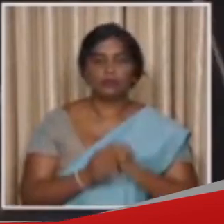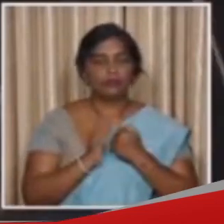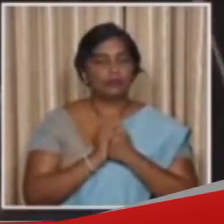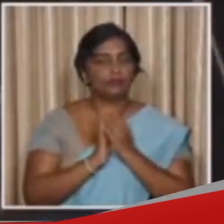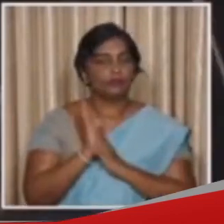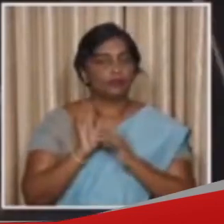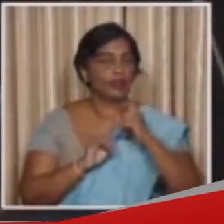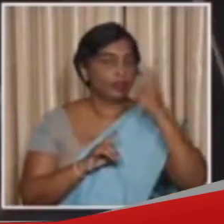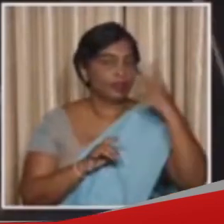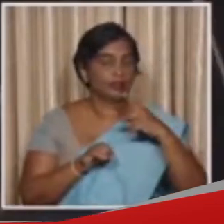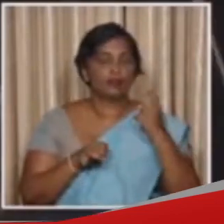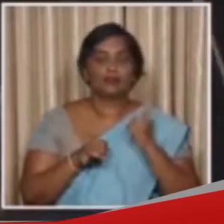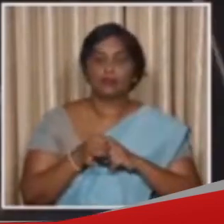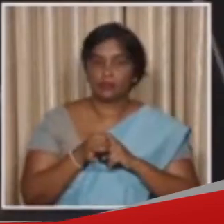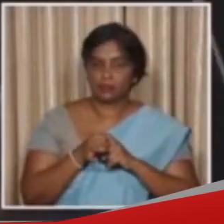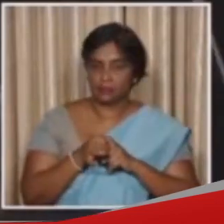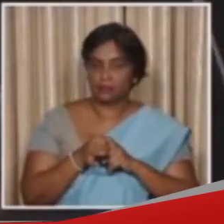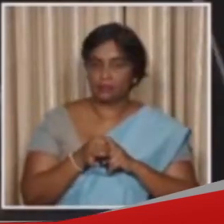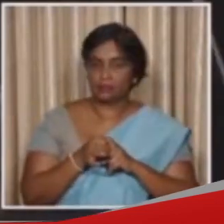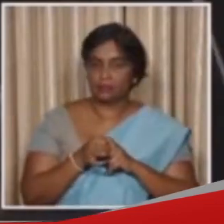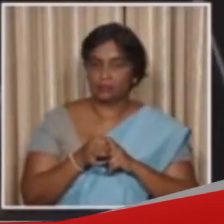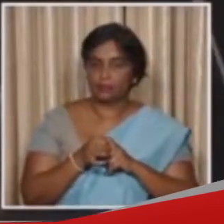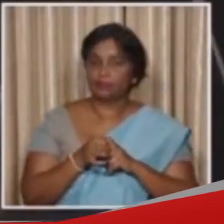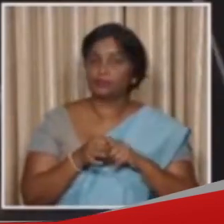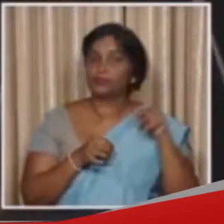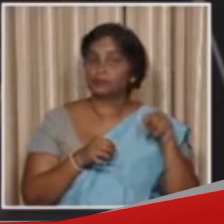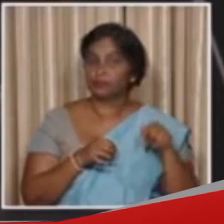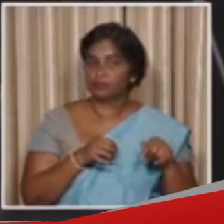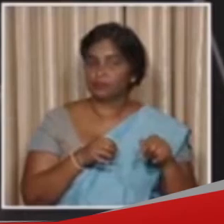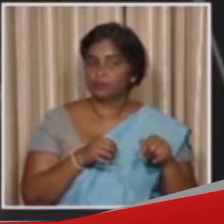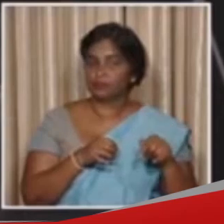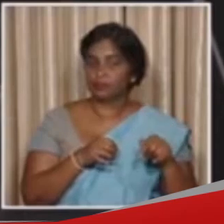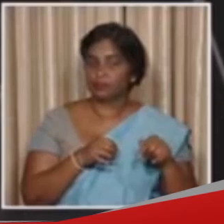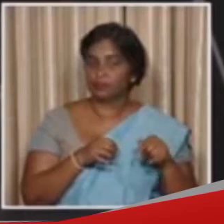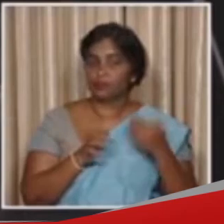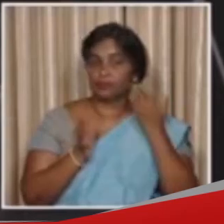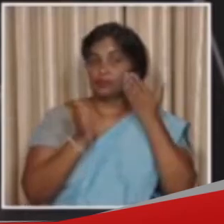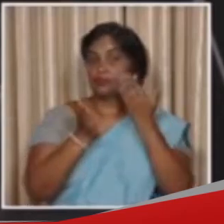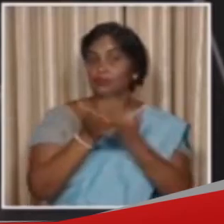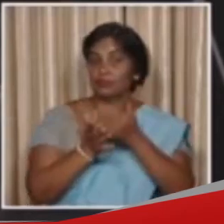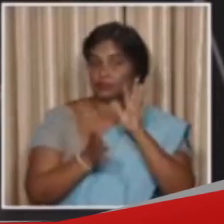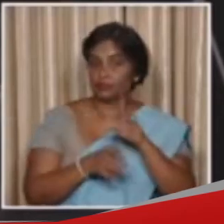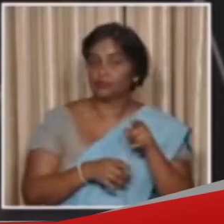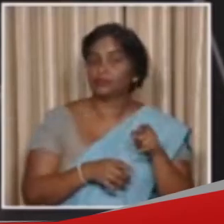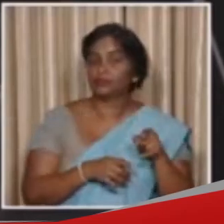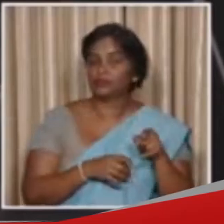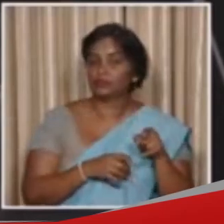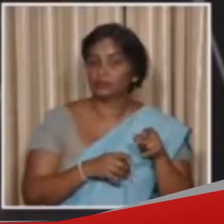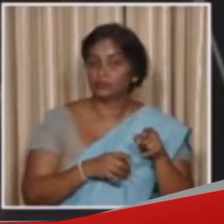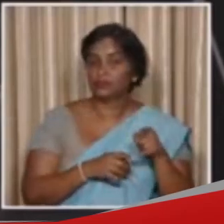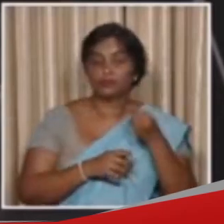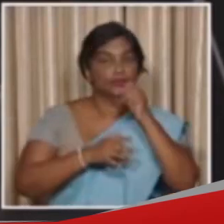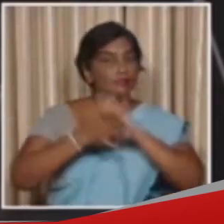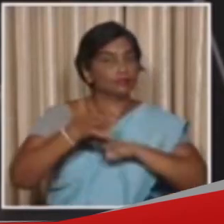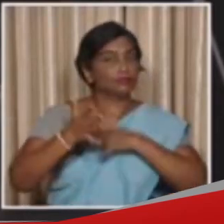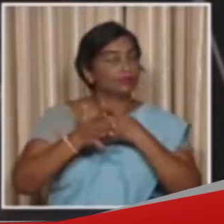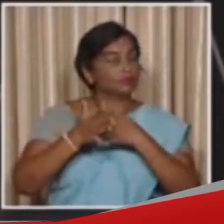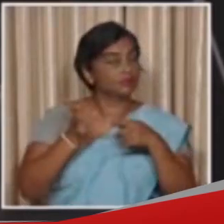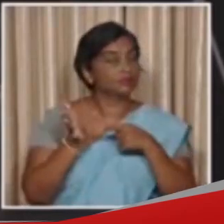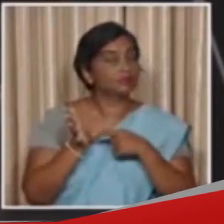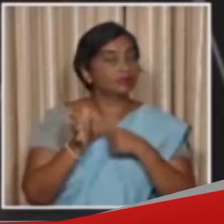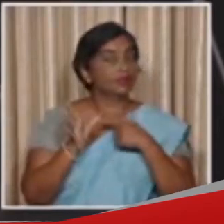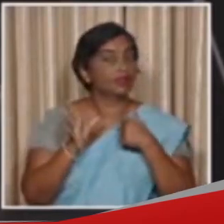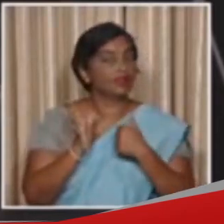ගර්මාන්තුතුමාගේ දෙවැනි අතුරු ප්‍රශ්නේ මේකයි දැන් ඉදිරිපත් කරලා තියෙන අයවැය